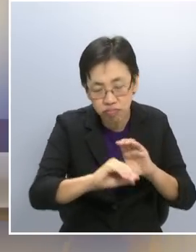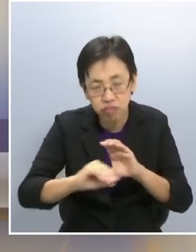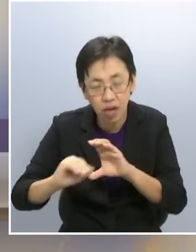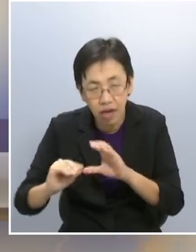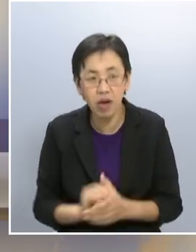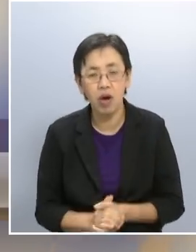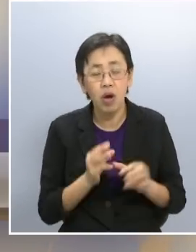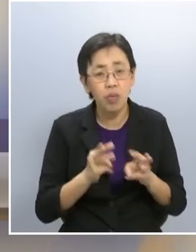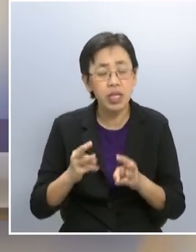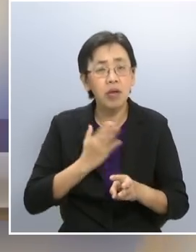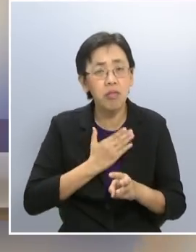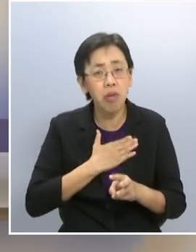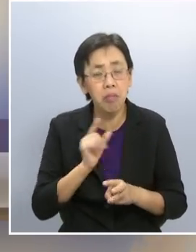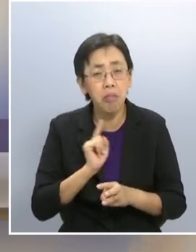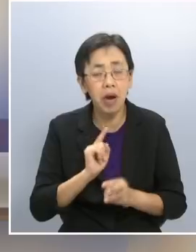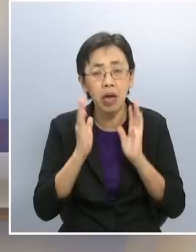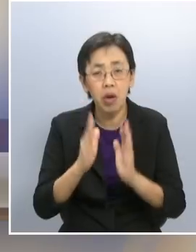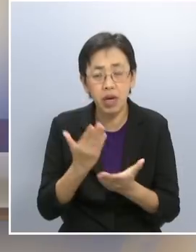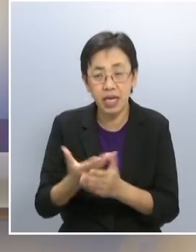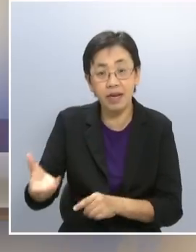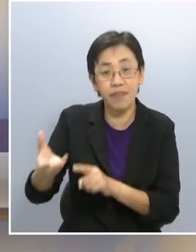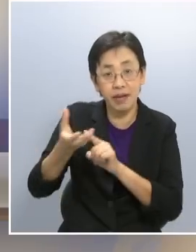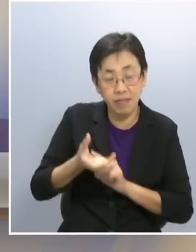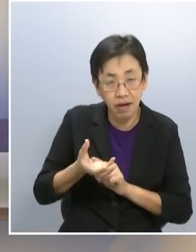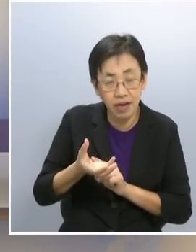นี้เหมาะสำหรับคนที่ได้เงินเป็นก้อนไม่ว่าจะเ